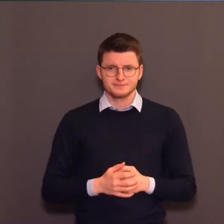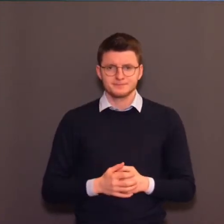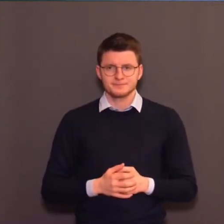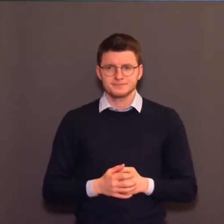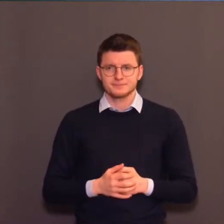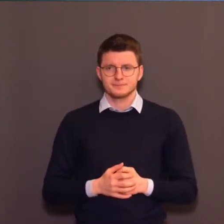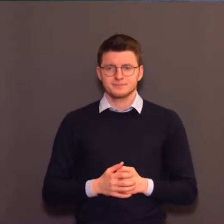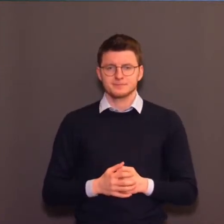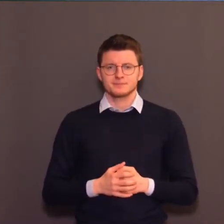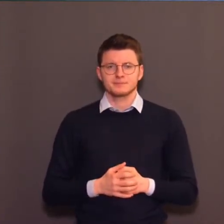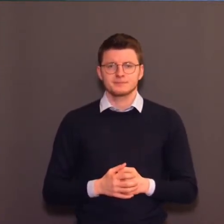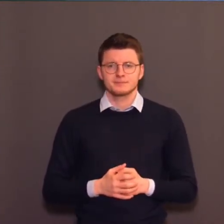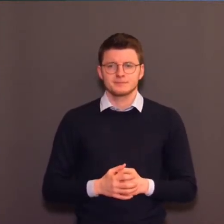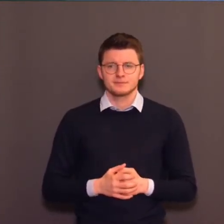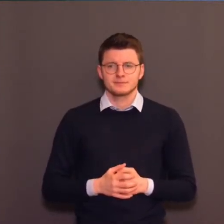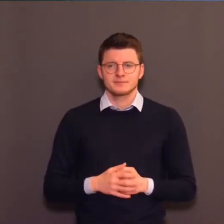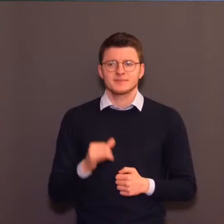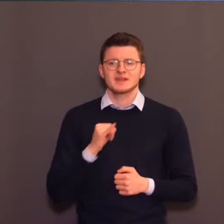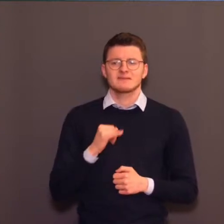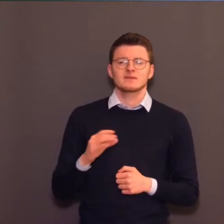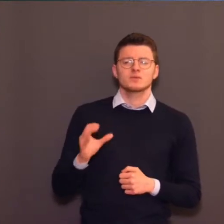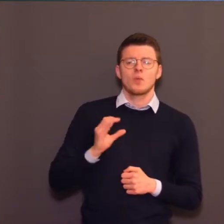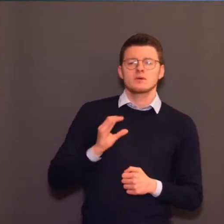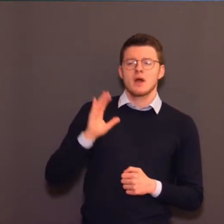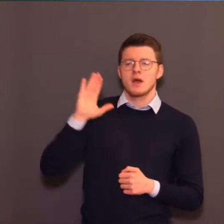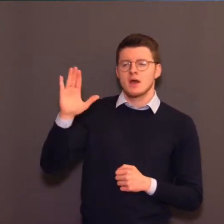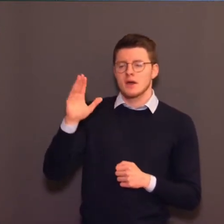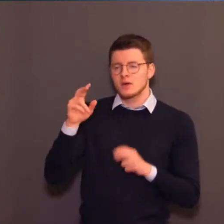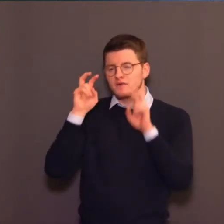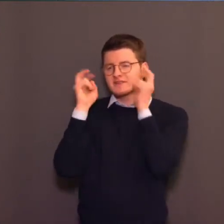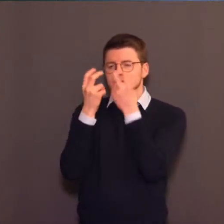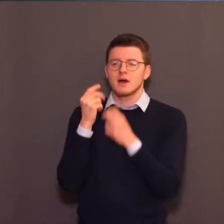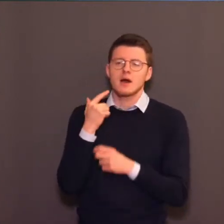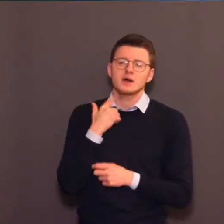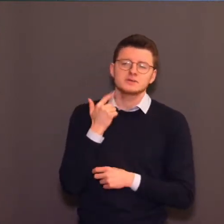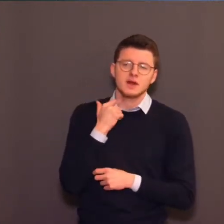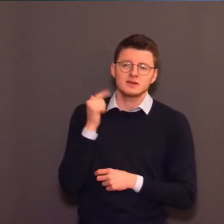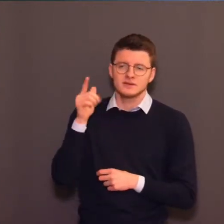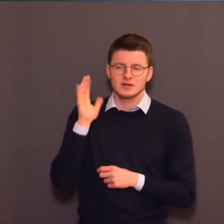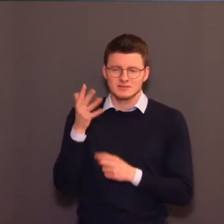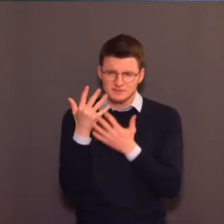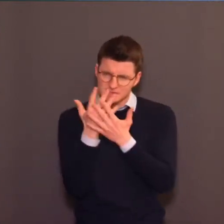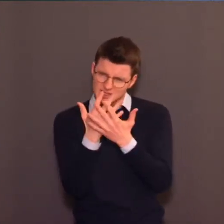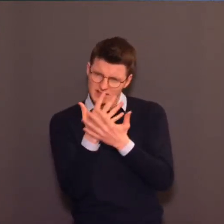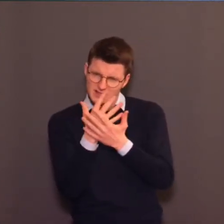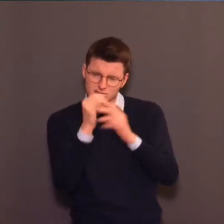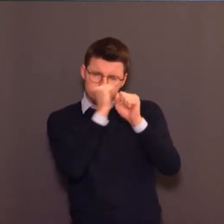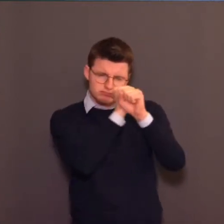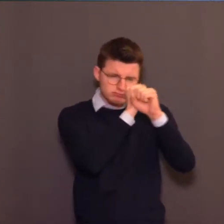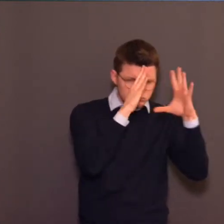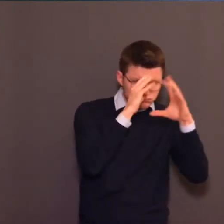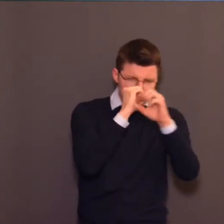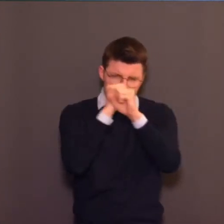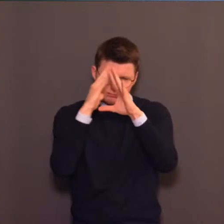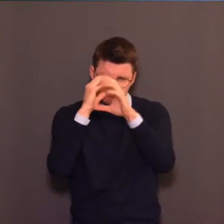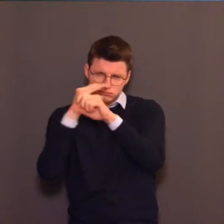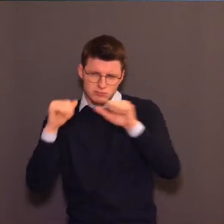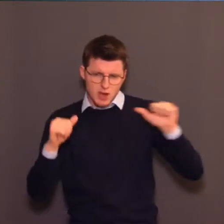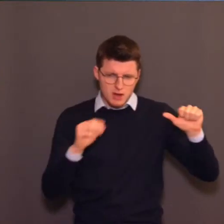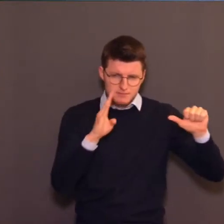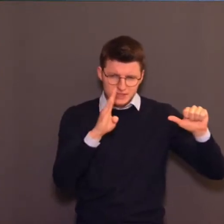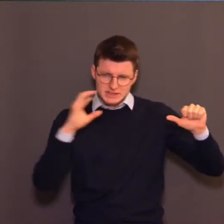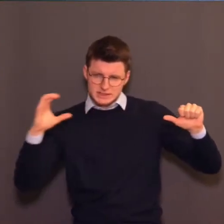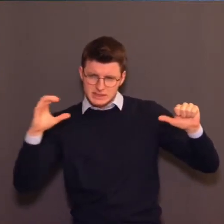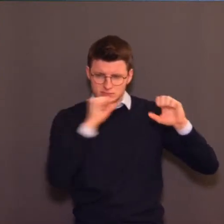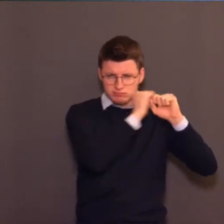Onze collega's van de Universiteit Hasselt hebben een aantal scenario's berekend die mooi laten zien hoe ons